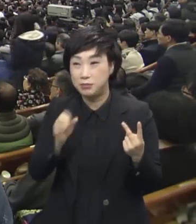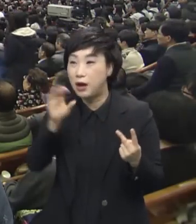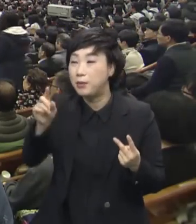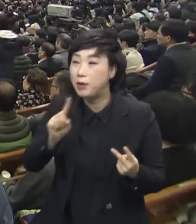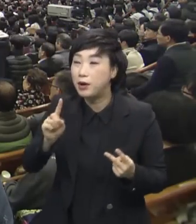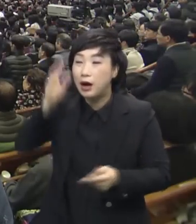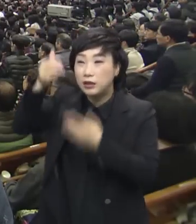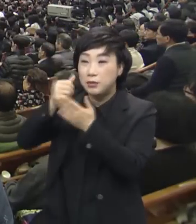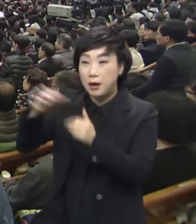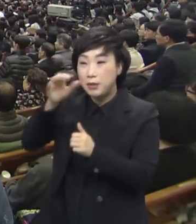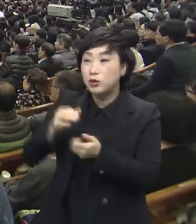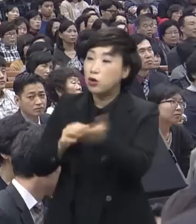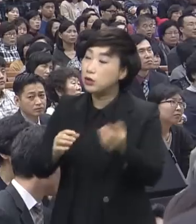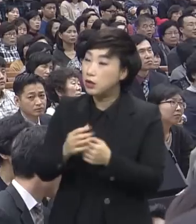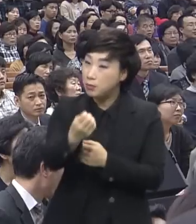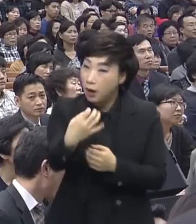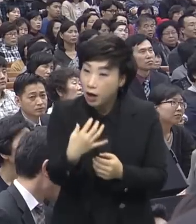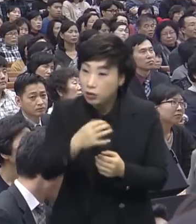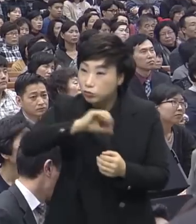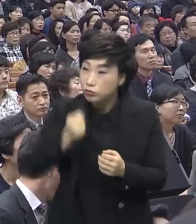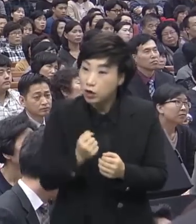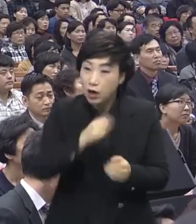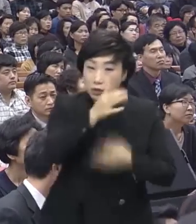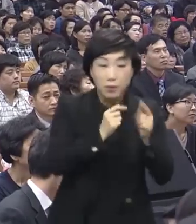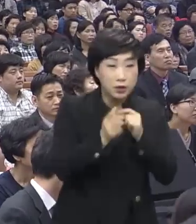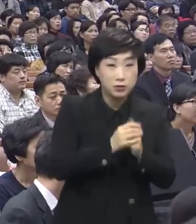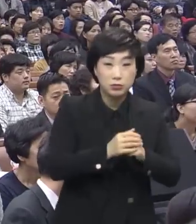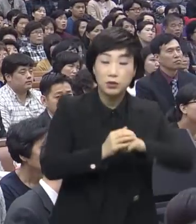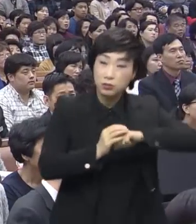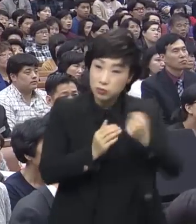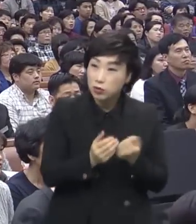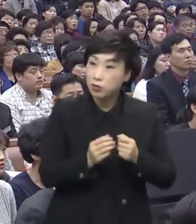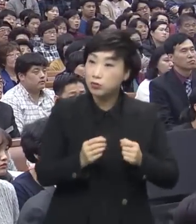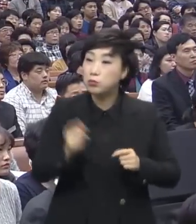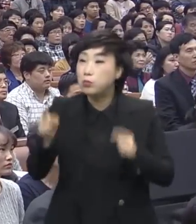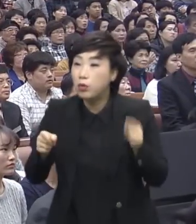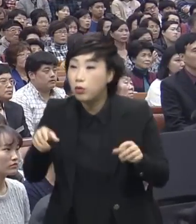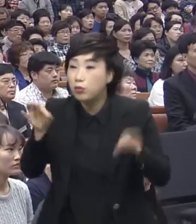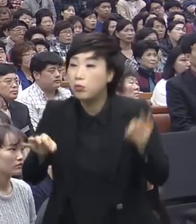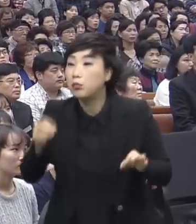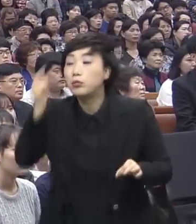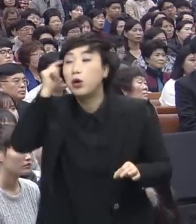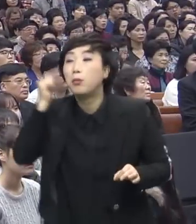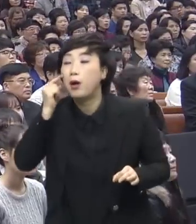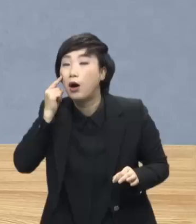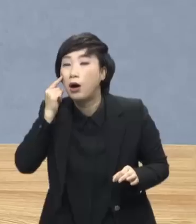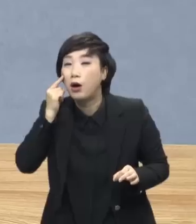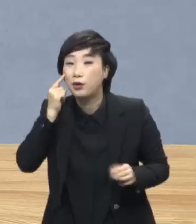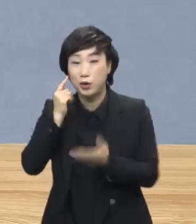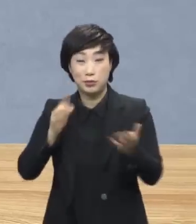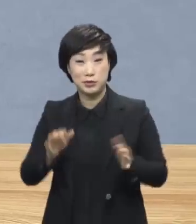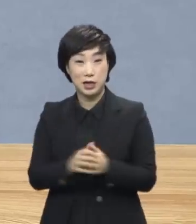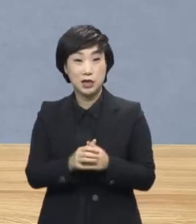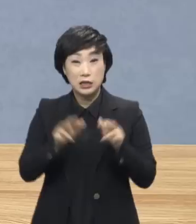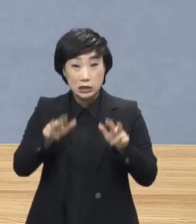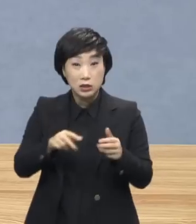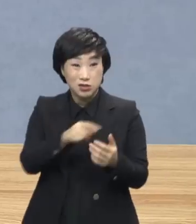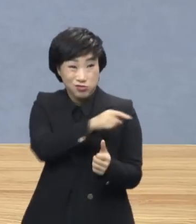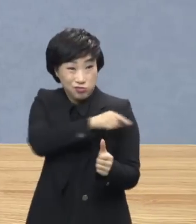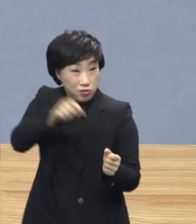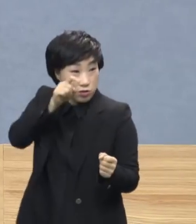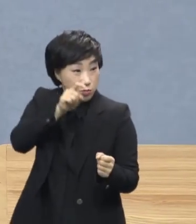말 듣는 것이 하나님 말씀 듣는 것보다 옳은가 판단하라. 지금 죽이려고 오는